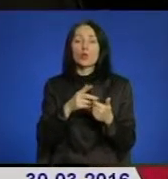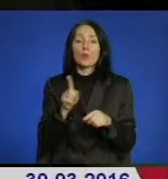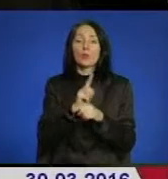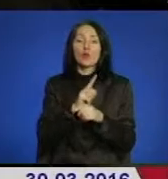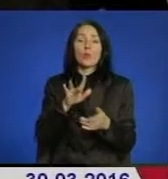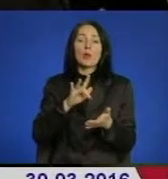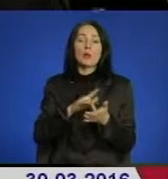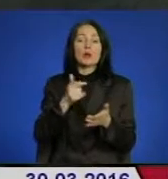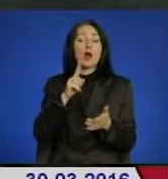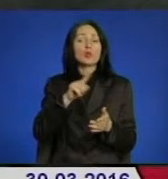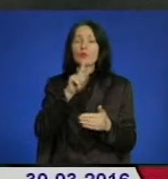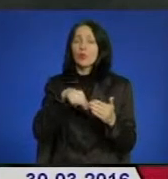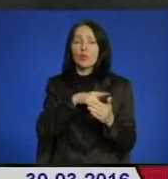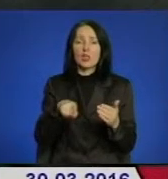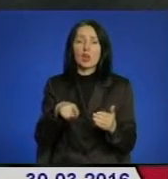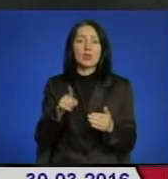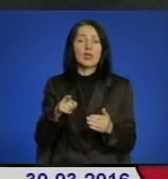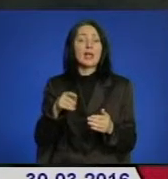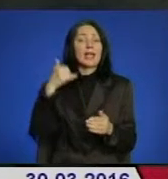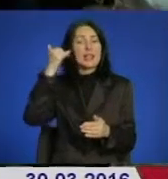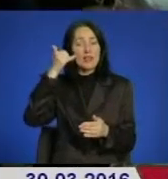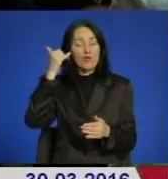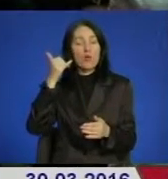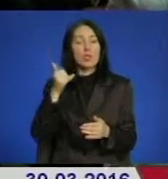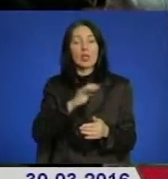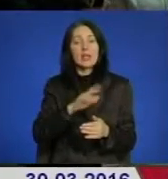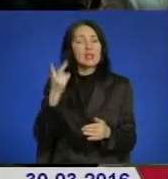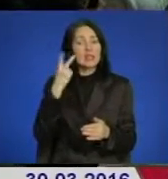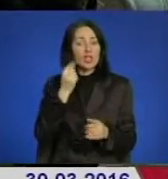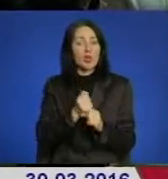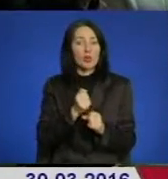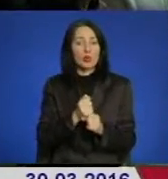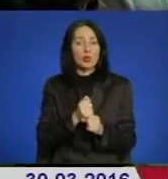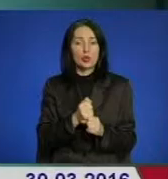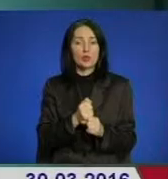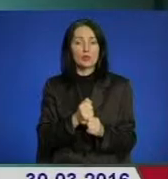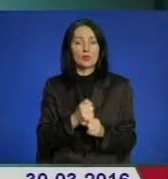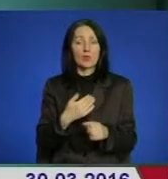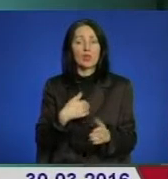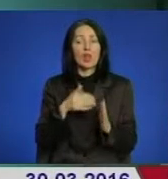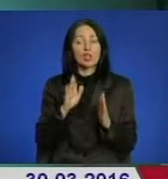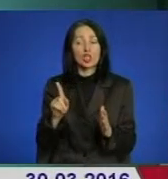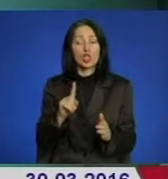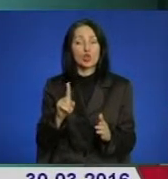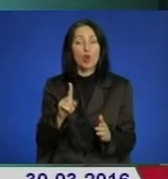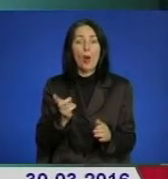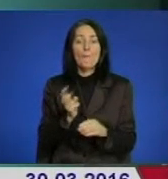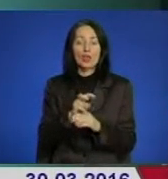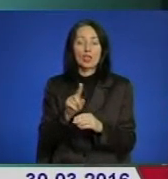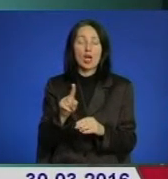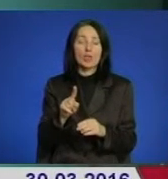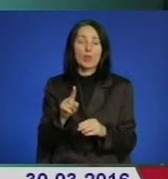Тернопільміськгазу не довіряють. Та і знані телефони гарячої лінії не завжди працюють. Я тільки що прийшла,